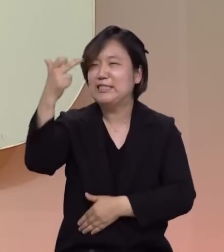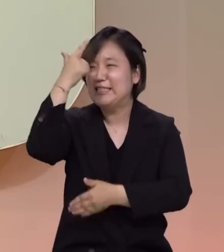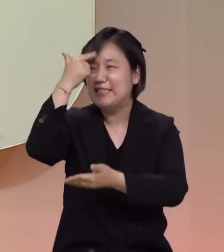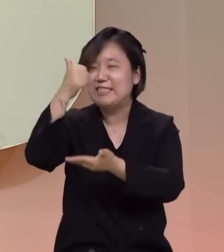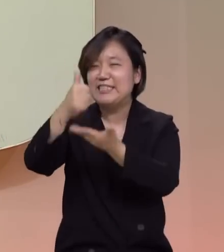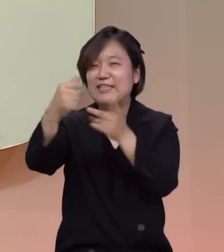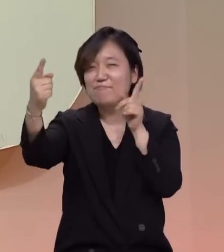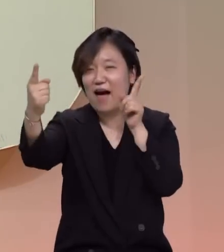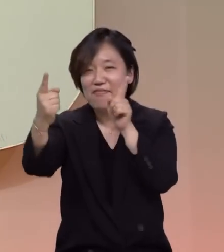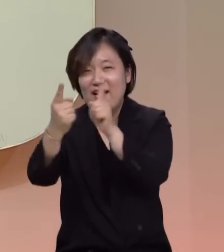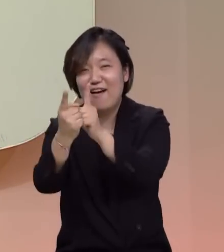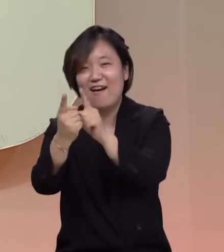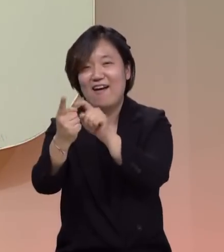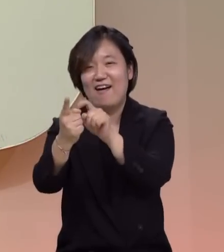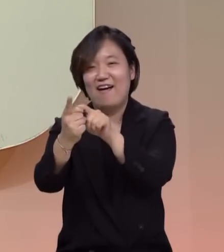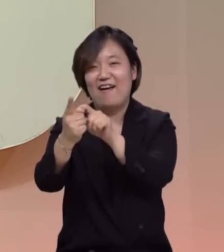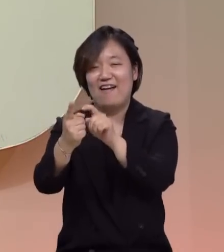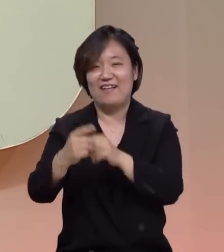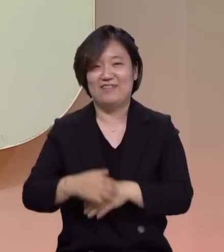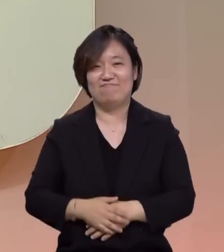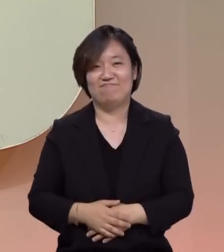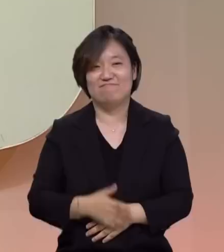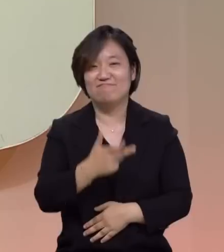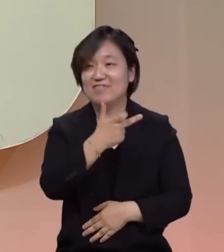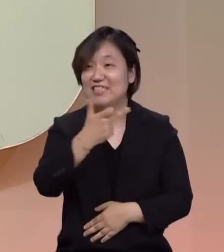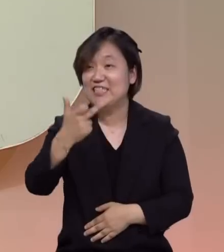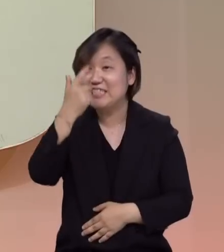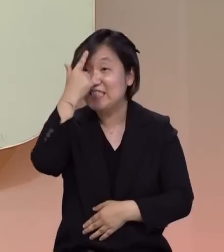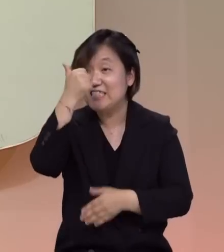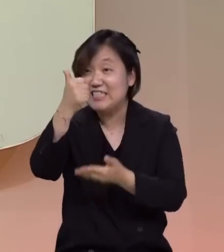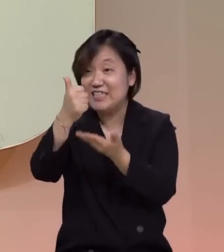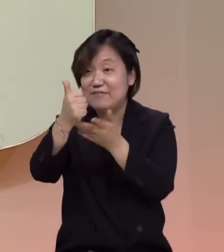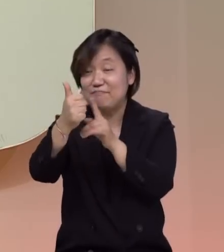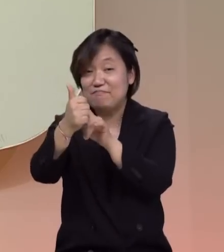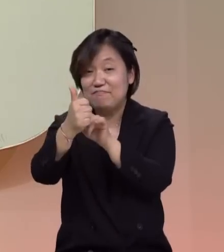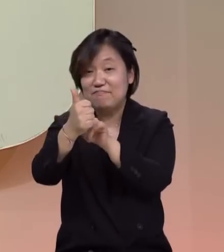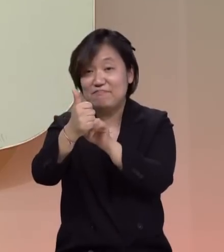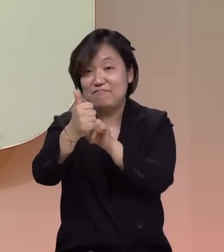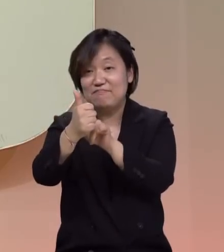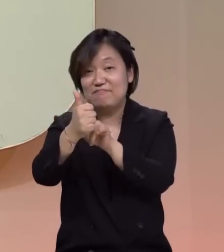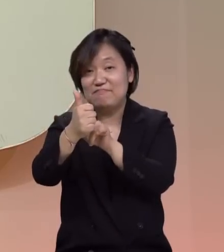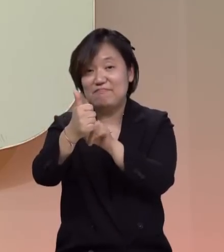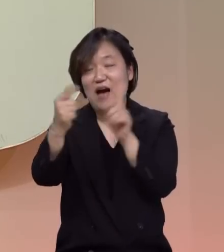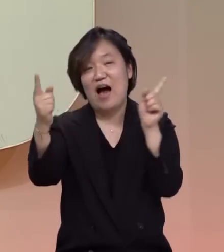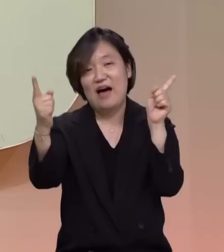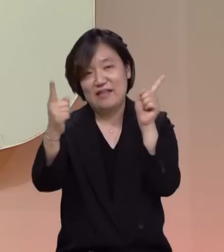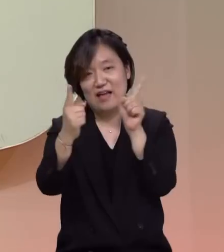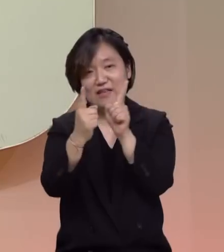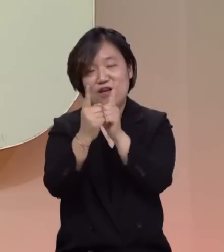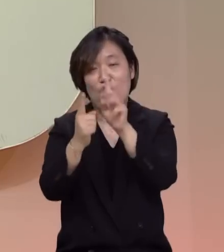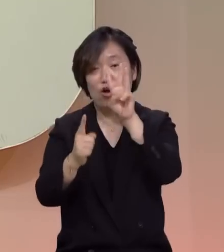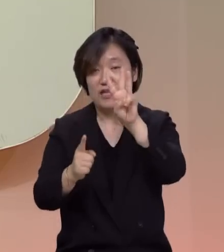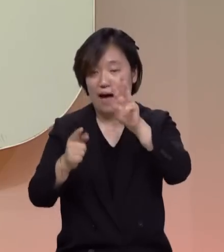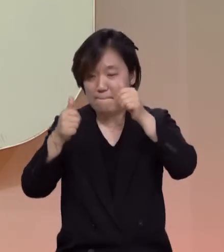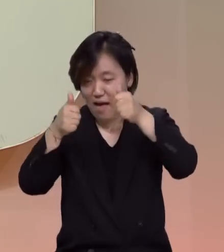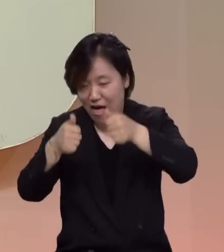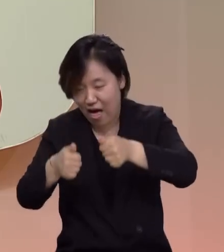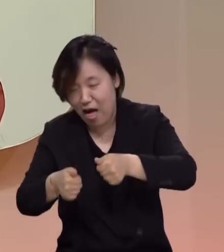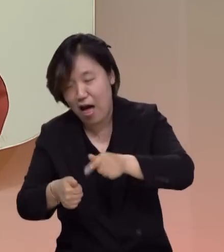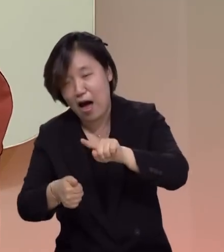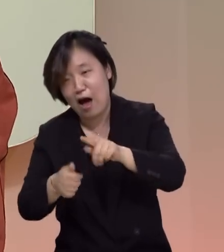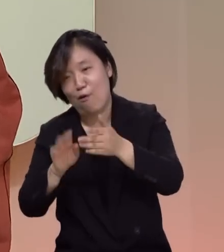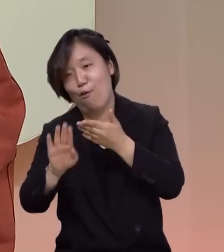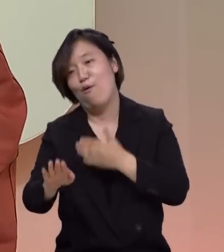큰스님을 이렇게 찾아가서 그 이제 어느 큰스님을 찾아가서 이렇게 이제 상배를 올리고 스님